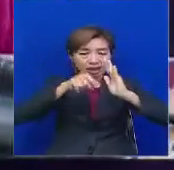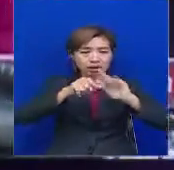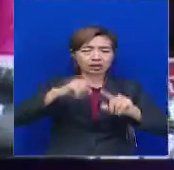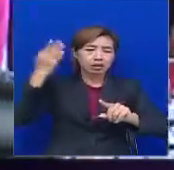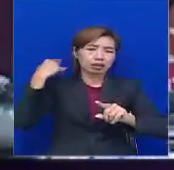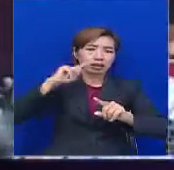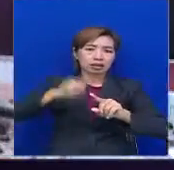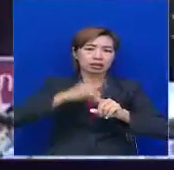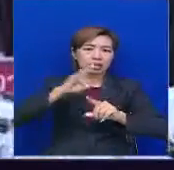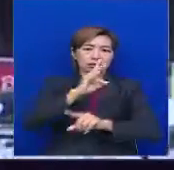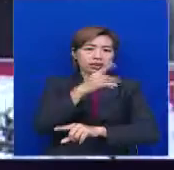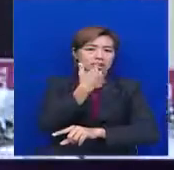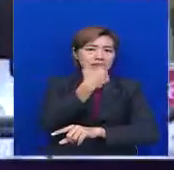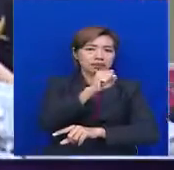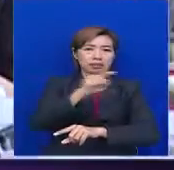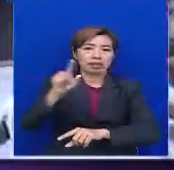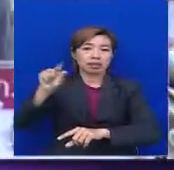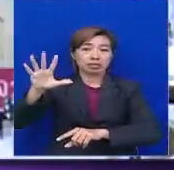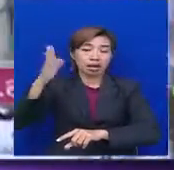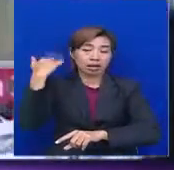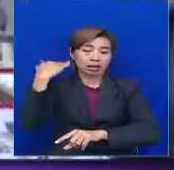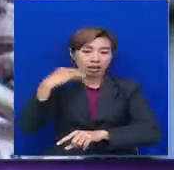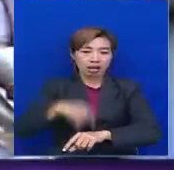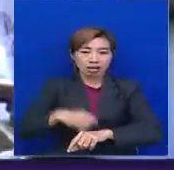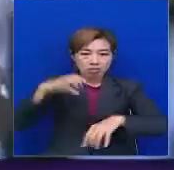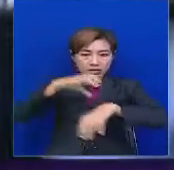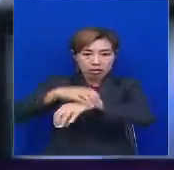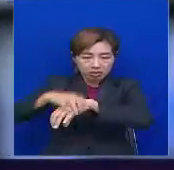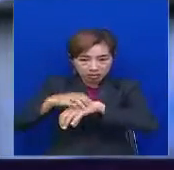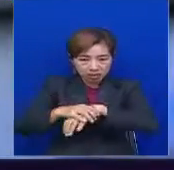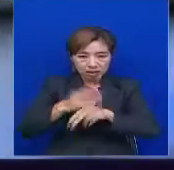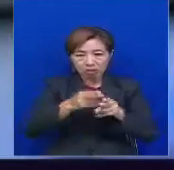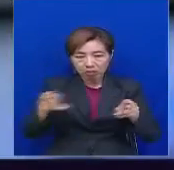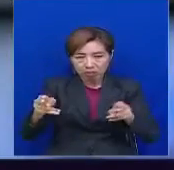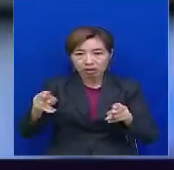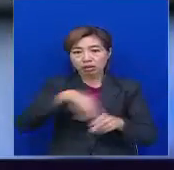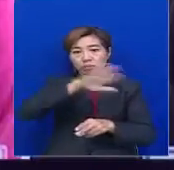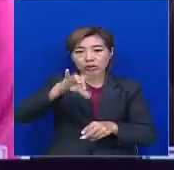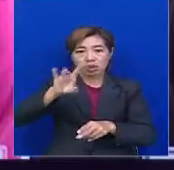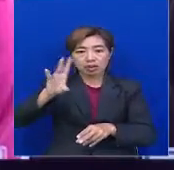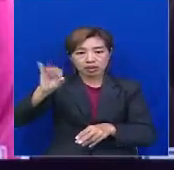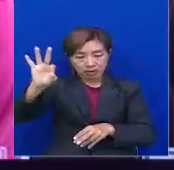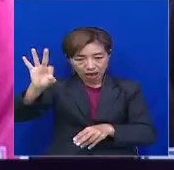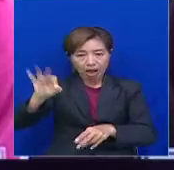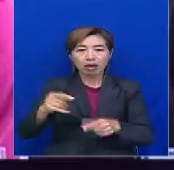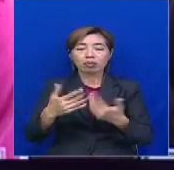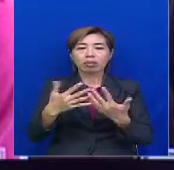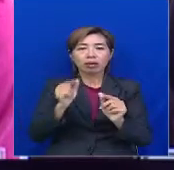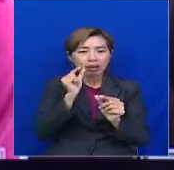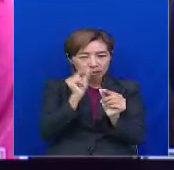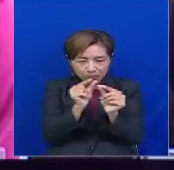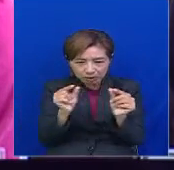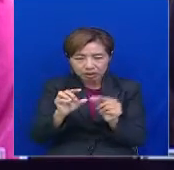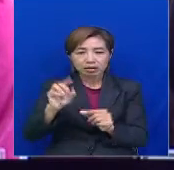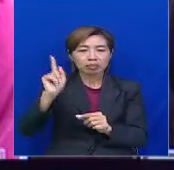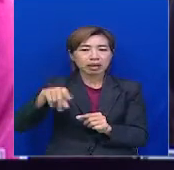25กรกฎาคมที่ผ่านมาได้จับกุมและตรวจยึดอาวุธปืนได้รวม 179กระบอกเครื่องกระสุนปืนอีกกว่า 1,9